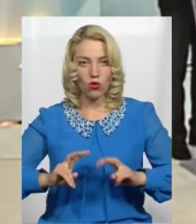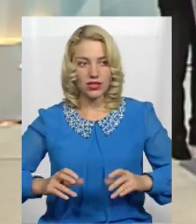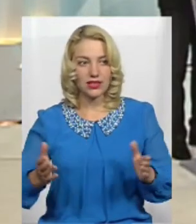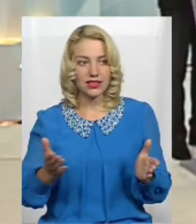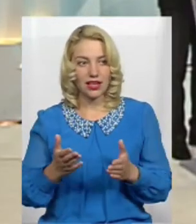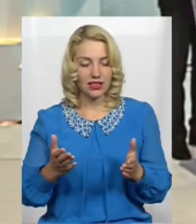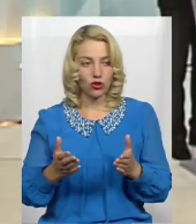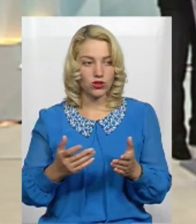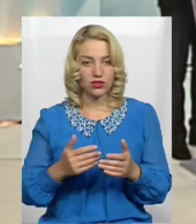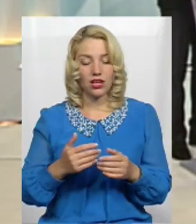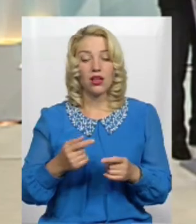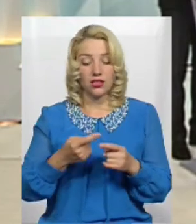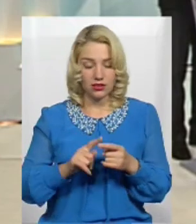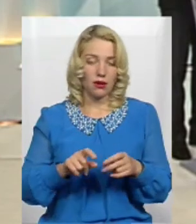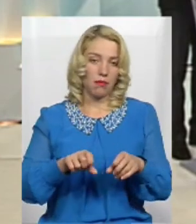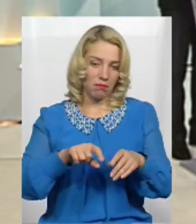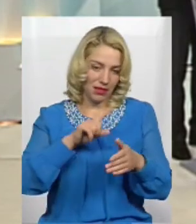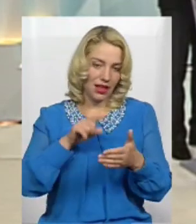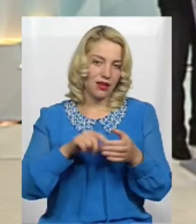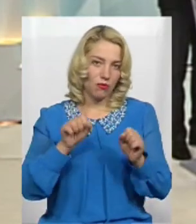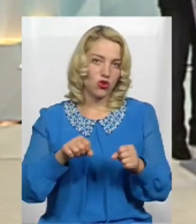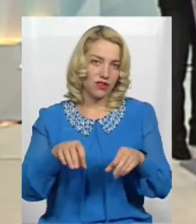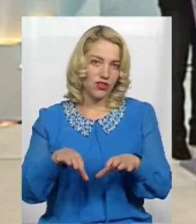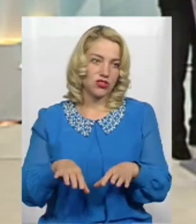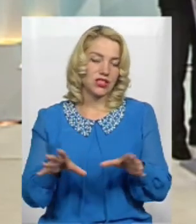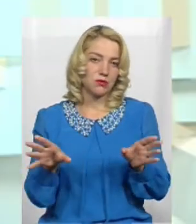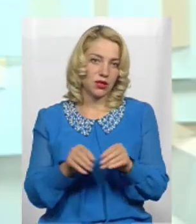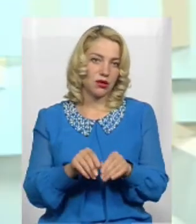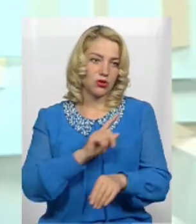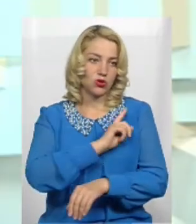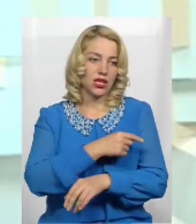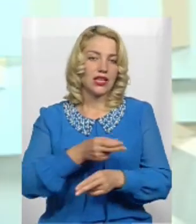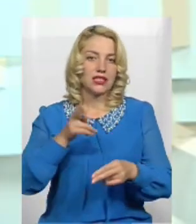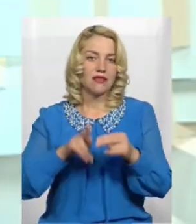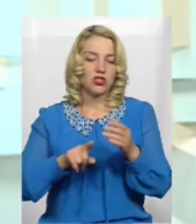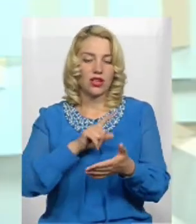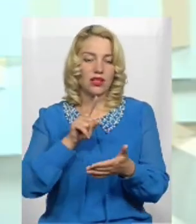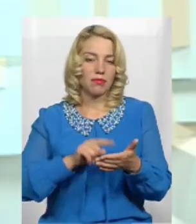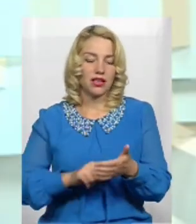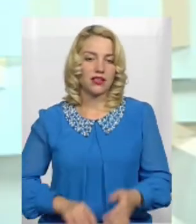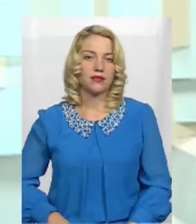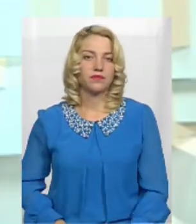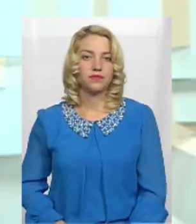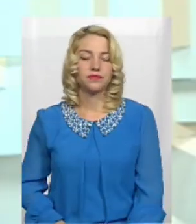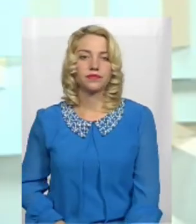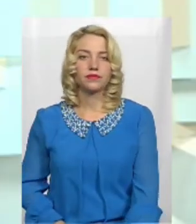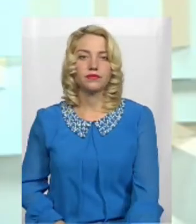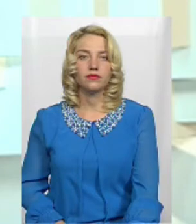якихось чиновників, це питання можна вирішити спільними зусиллями. Дякую. І завершальне запитання від жителів округу.